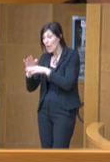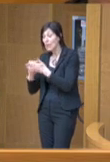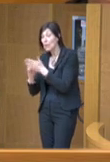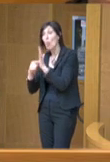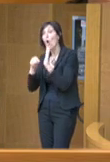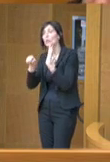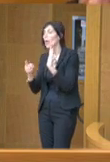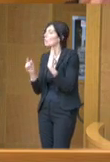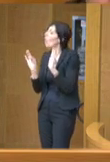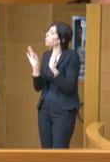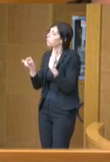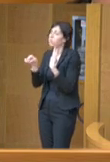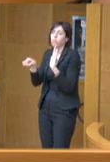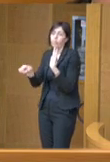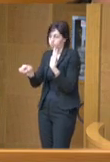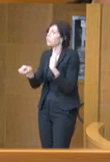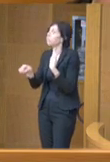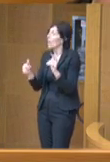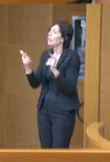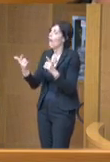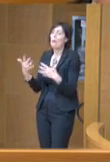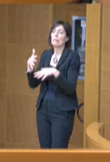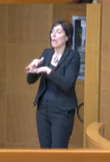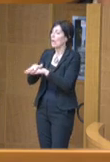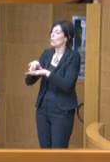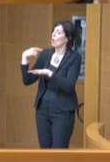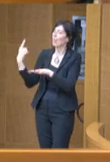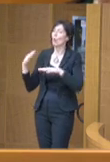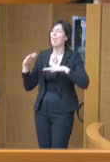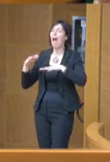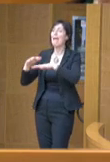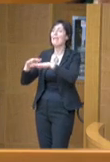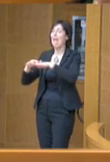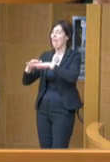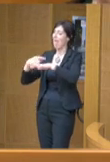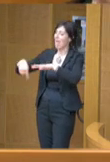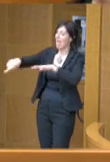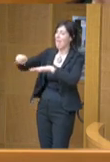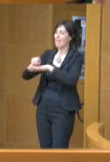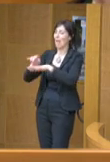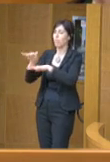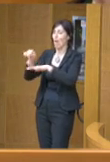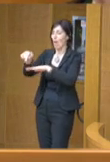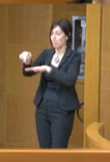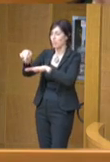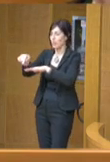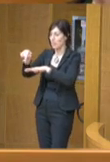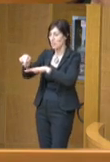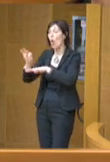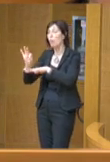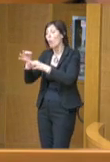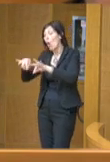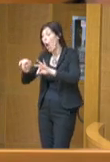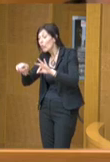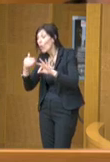vero elemento integratore di tutta la rete che ruota attorno al bambino, e colui che realmente, concretamente,